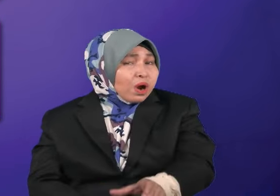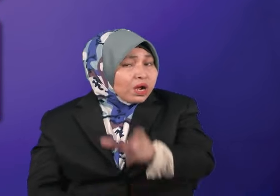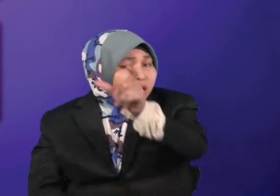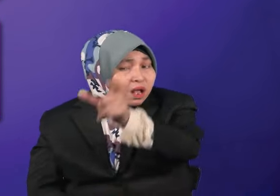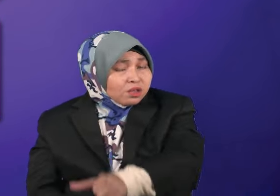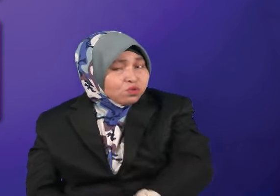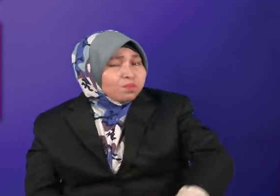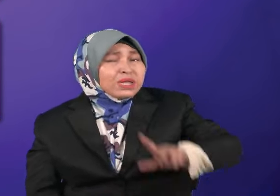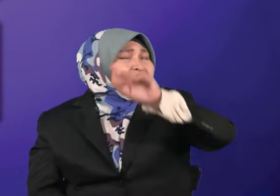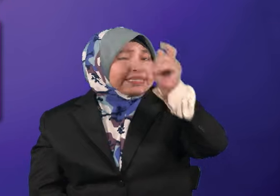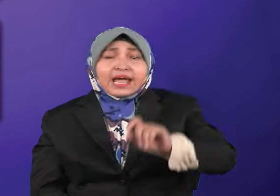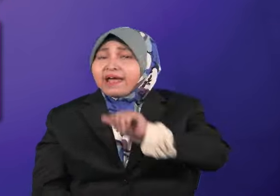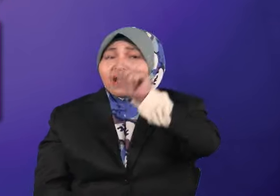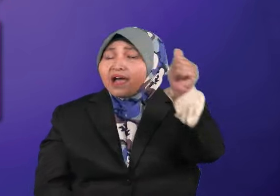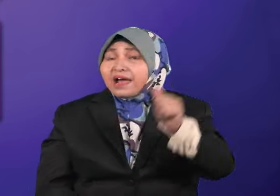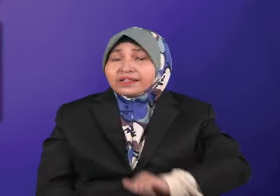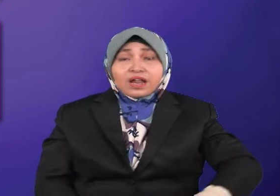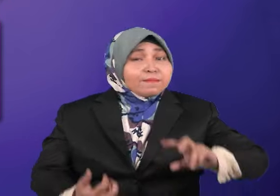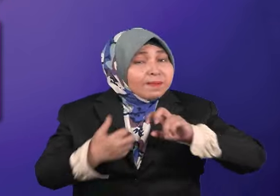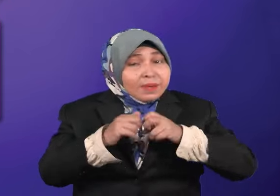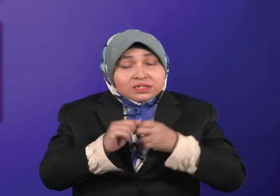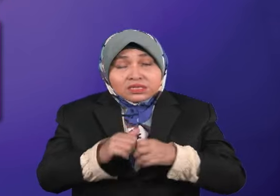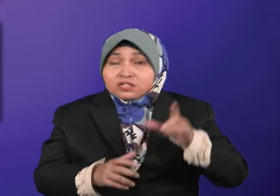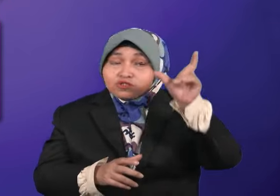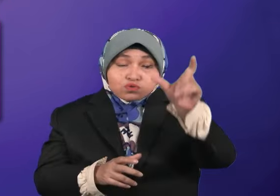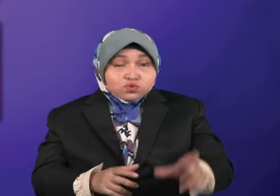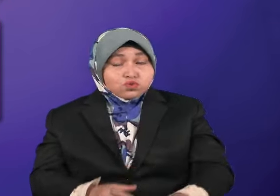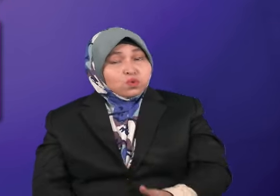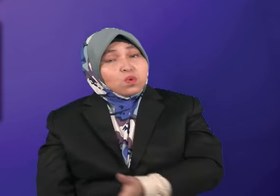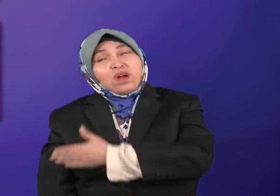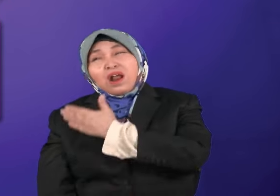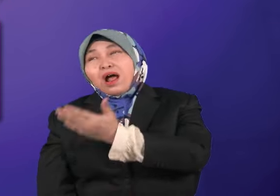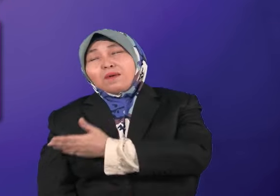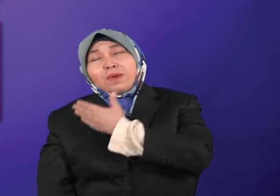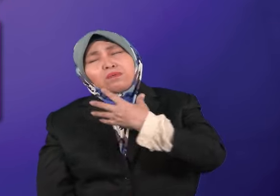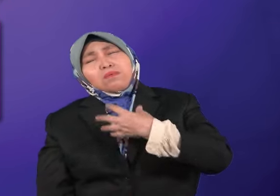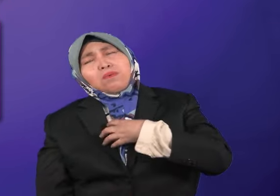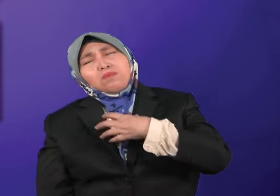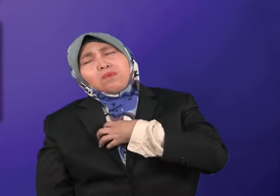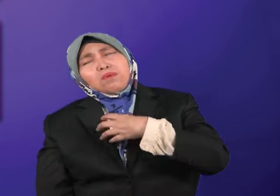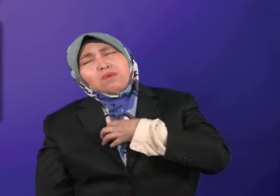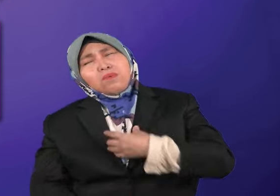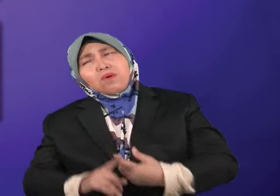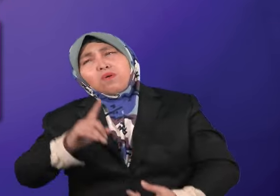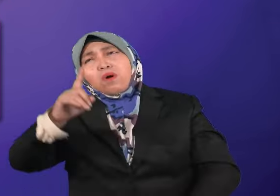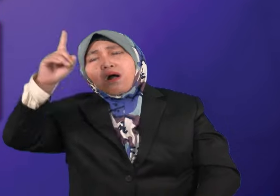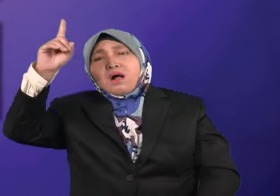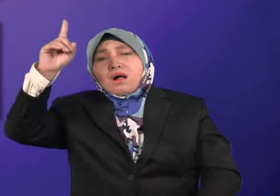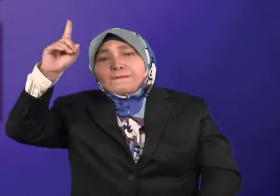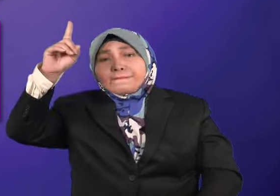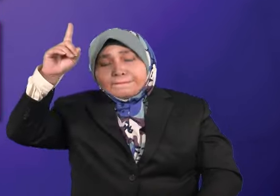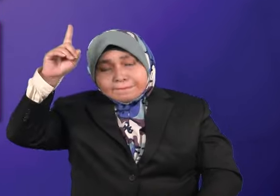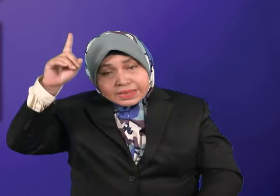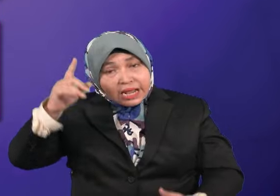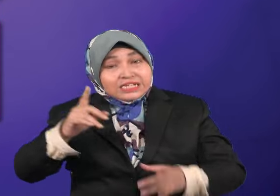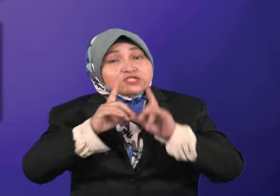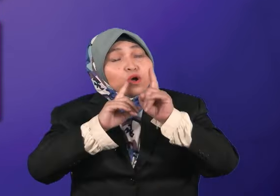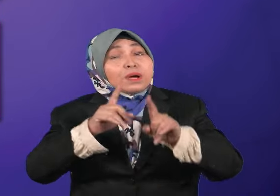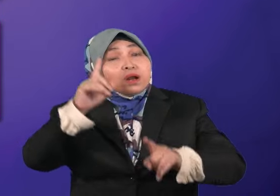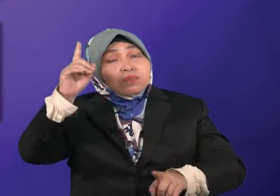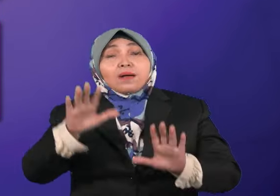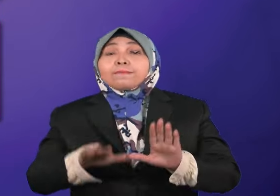ataupun apa-apa sahaja masalah seseorang hamba itu akan mengadu kepada Allah Subhanahu Wa Taala. Jawapan Allah